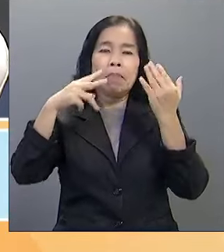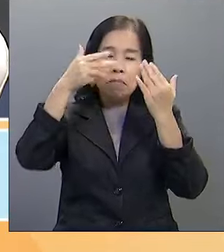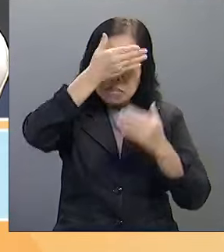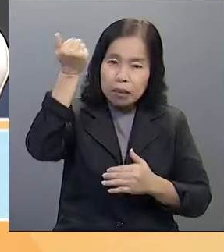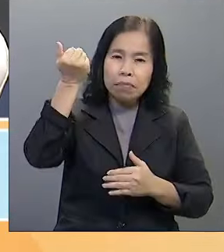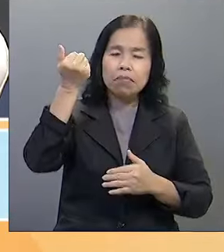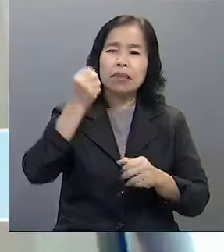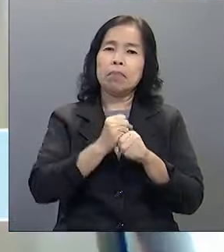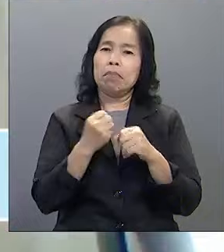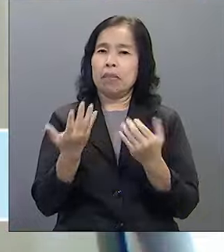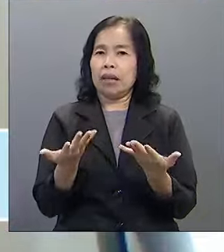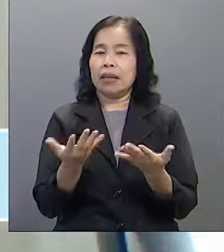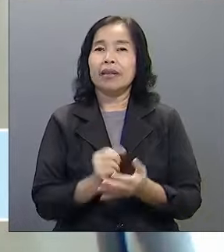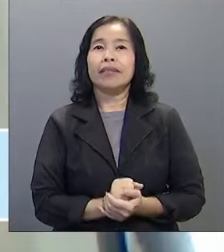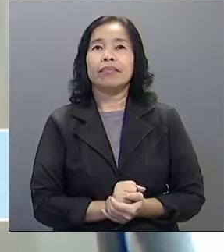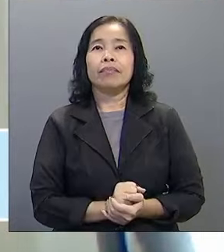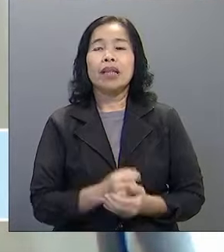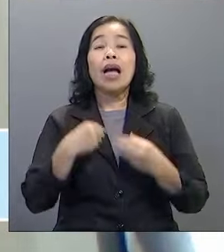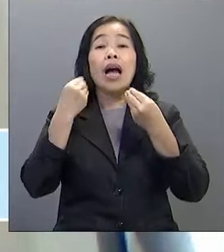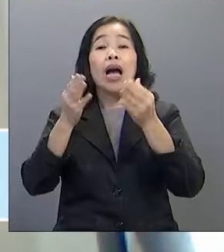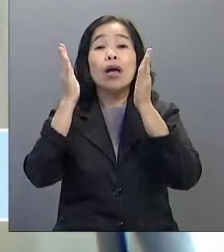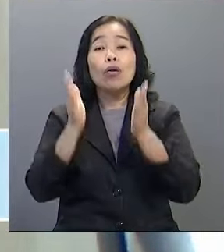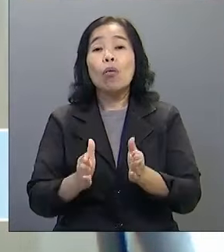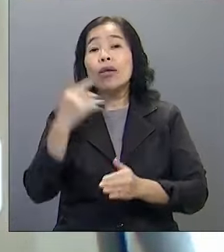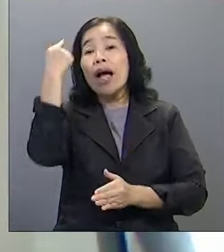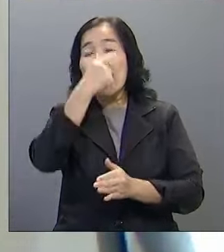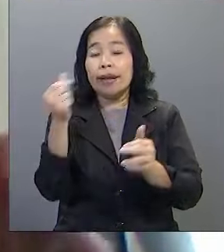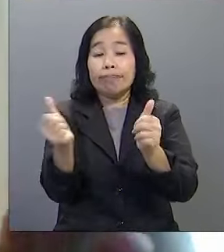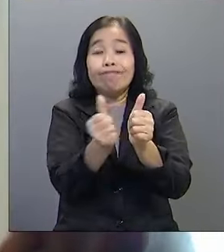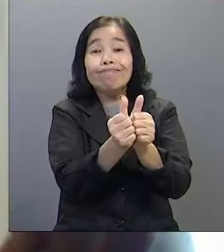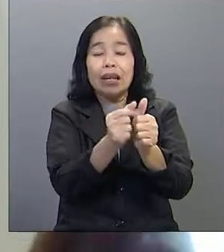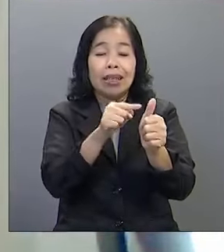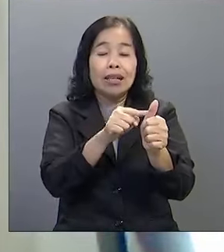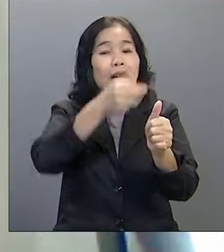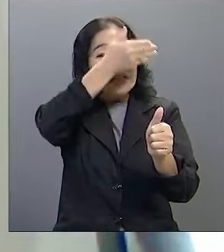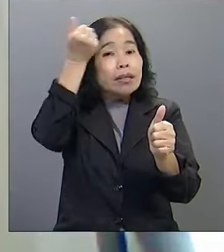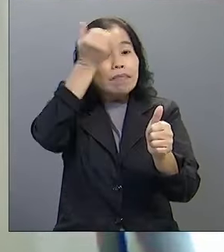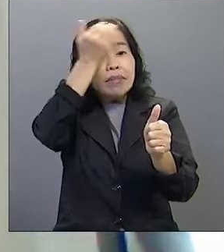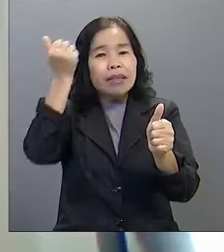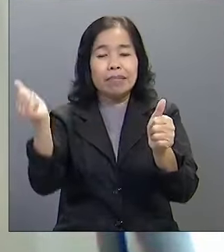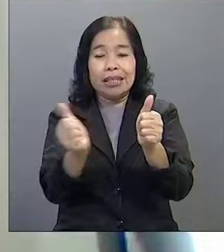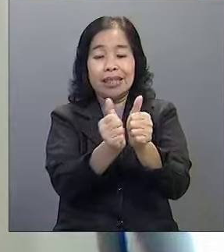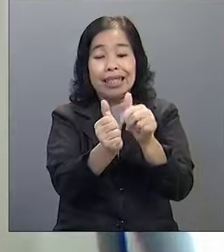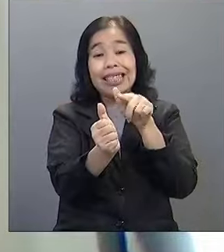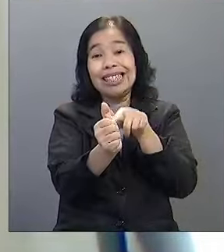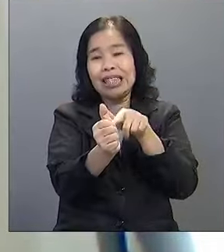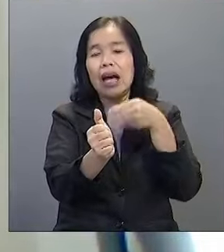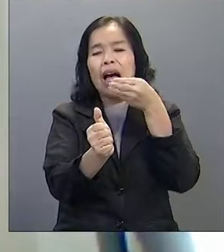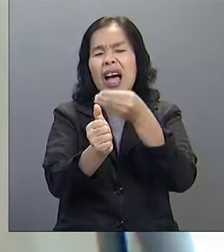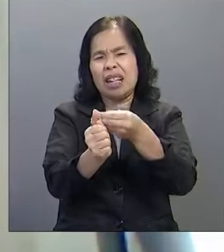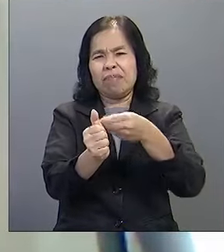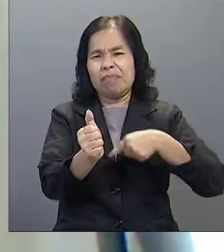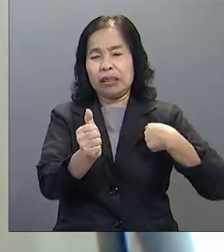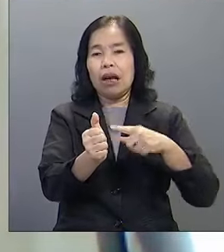ครับ ก็ขอให้กำลังใจโดยการที่เราจริงๆแล้วเราไม่ต้องดูแลท่านตลอดเวลานะครับไม่ต้องดูแล